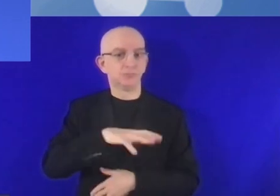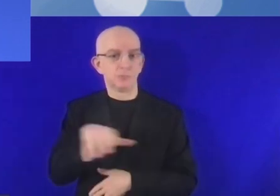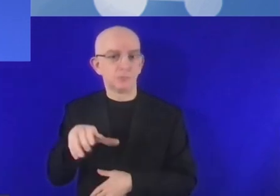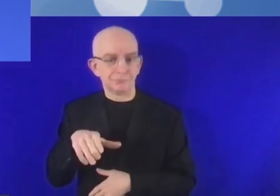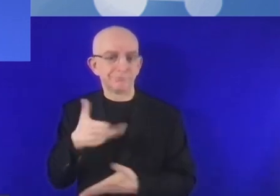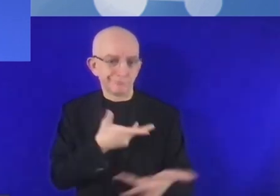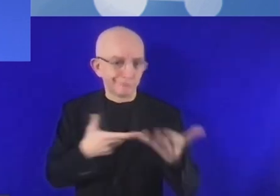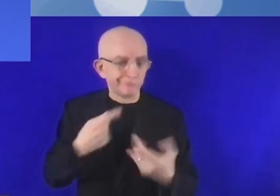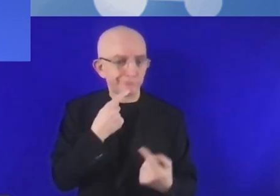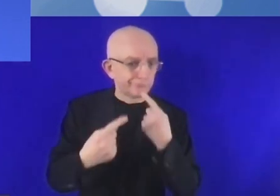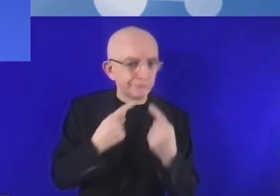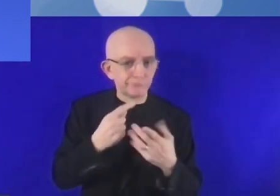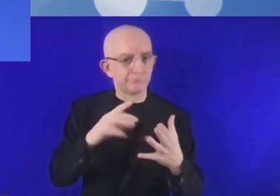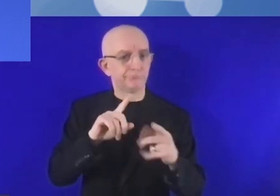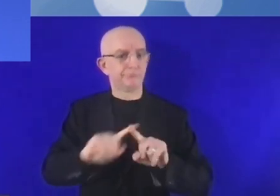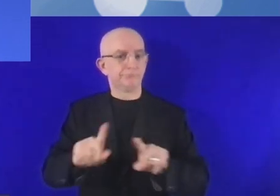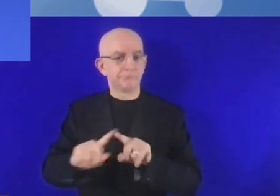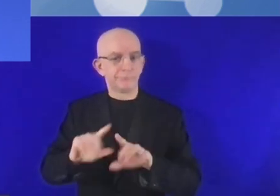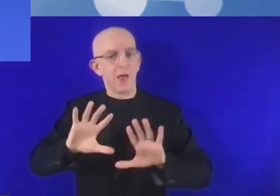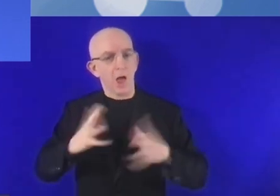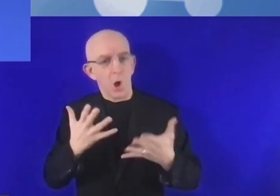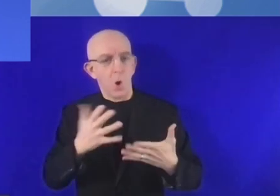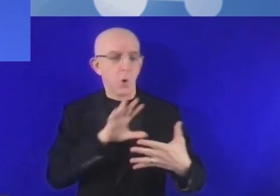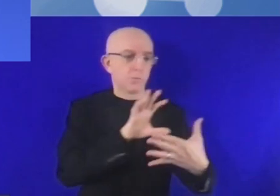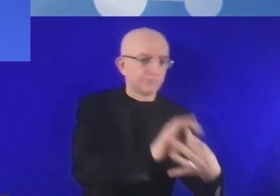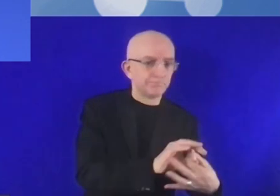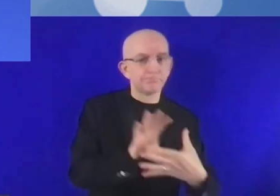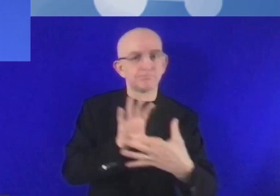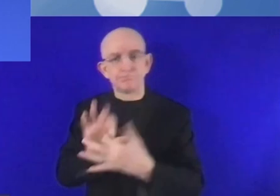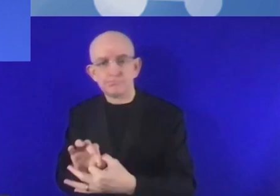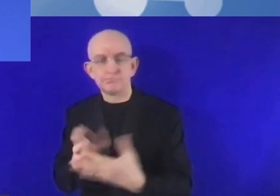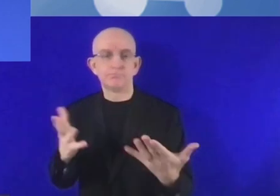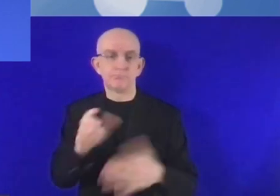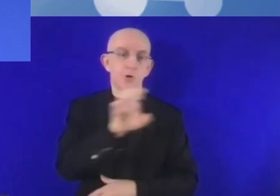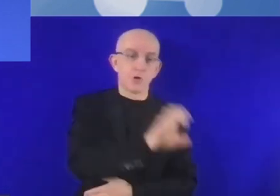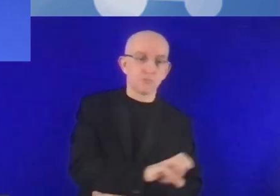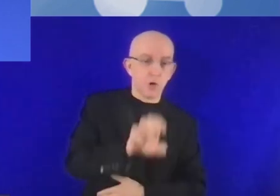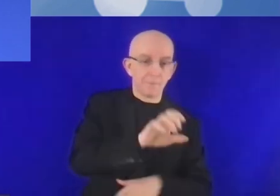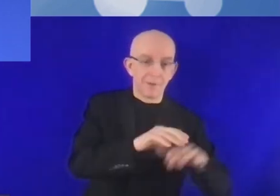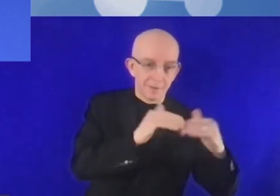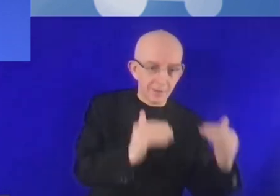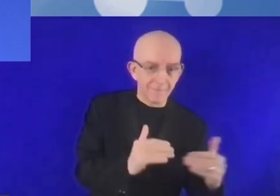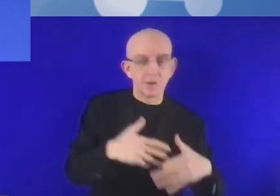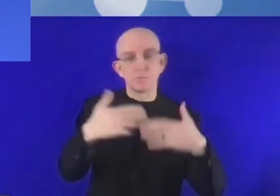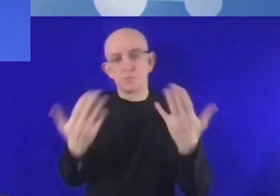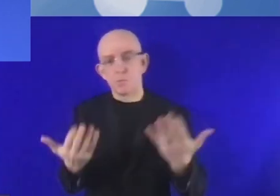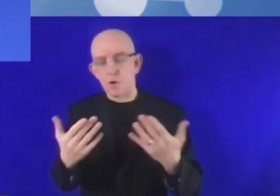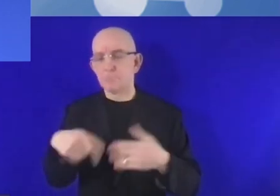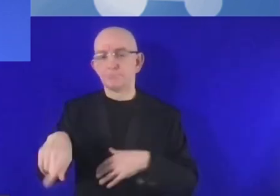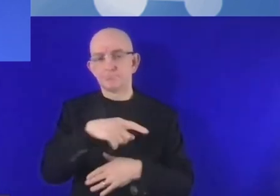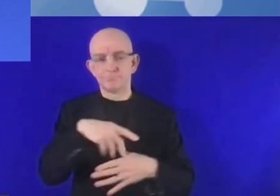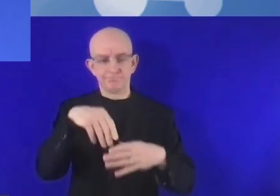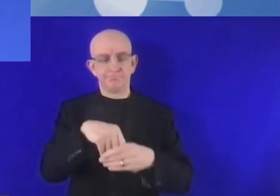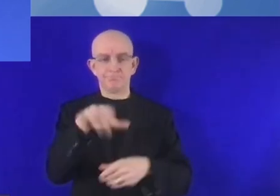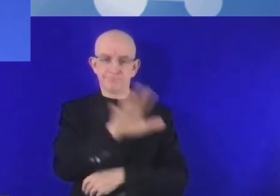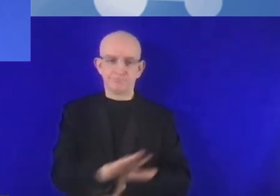Unia Europejska, szersza perspektywa, także współpraca międzynarodowa, ogromnie ważny komponent. I to, co ciekawe, co też